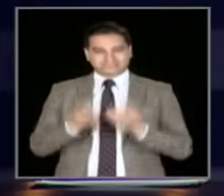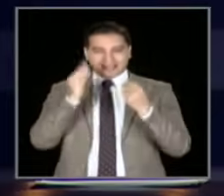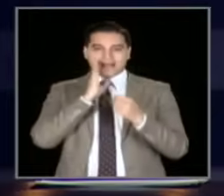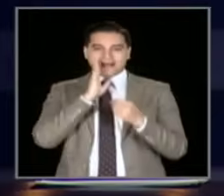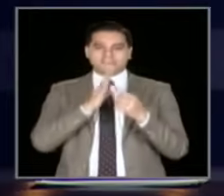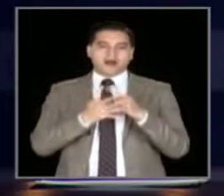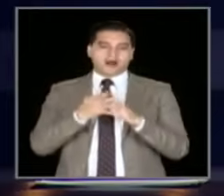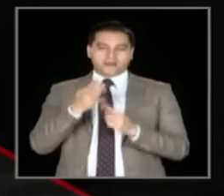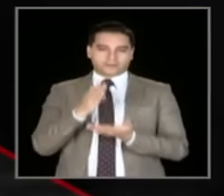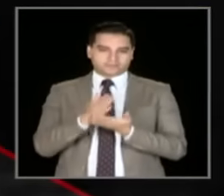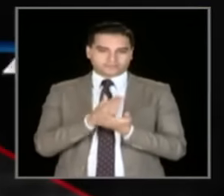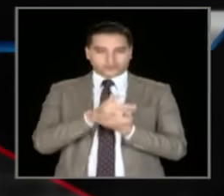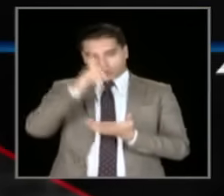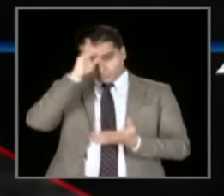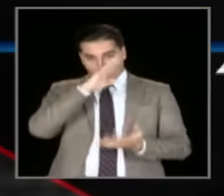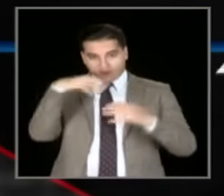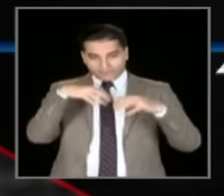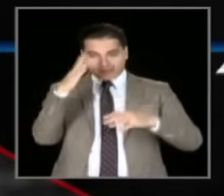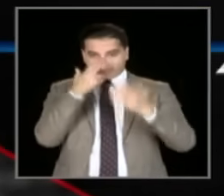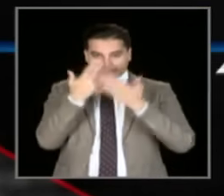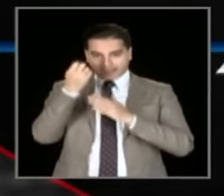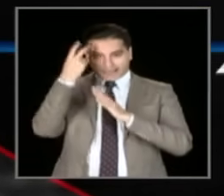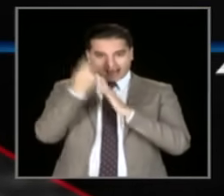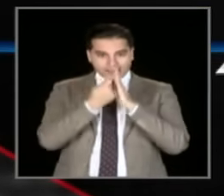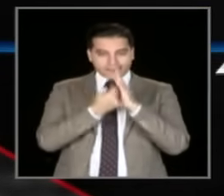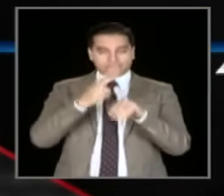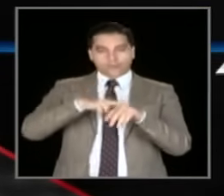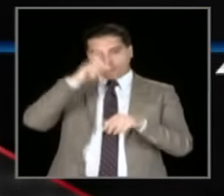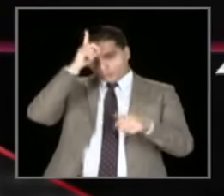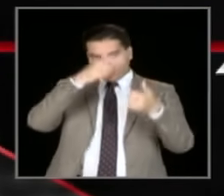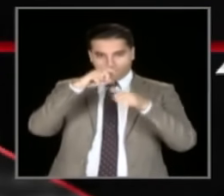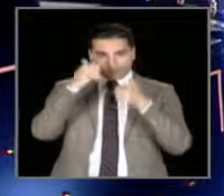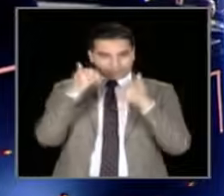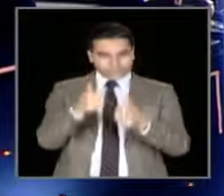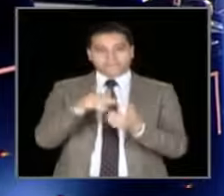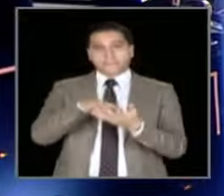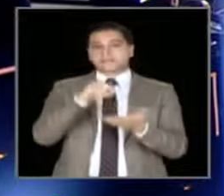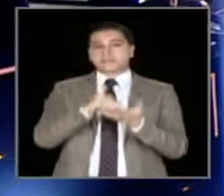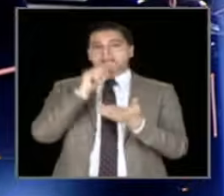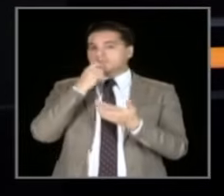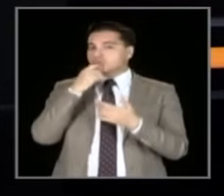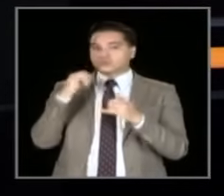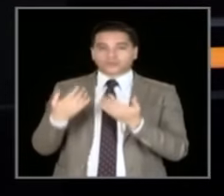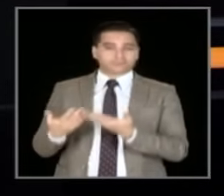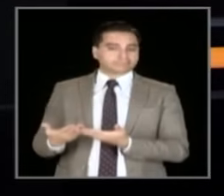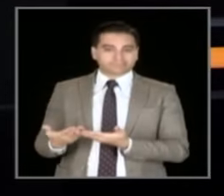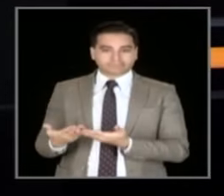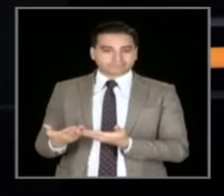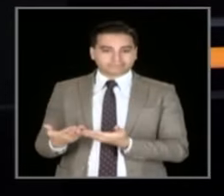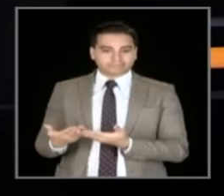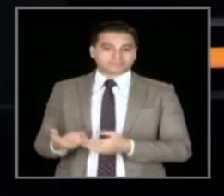فقرة العلم أربع أجزاء: جغرافيا، تاريخ، أدب وعلوم. إمتى الجوكر يا